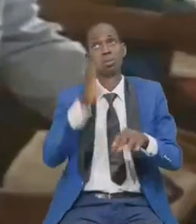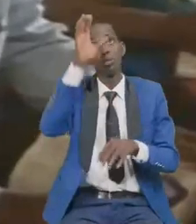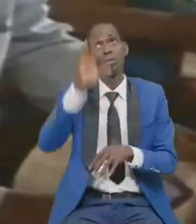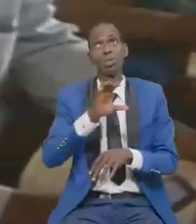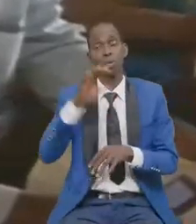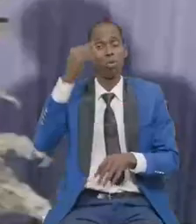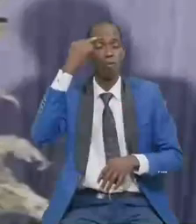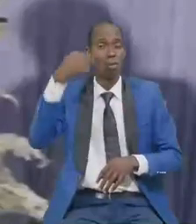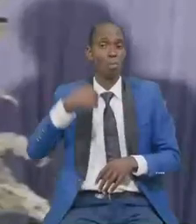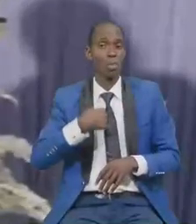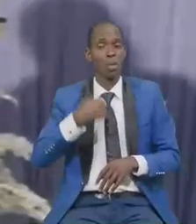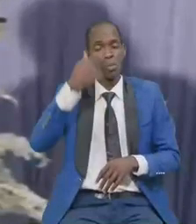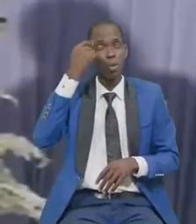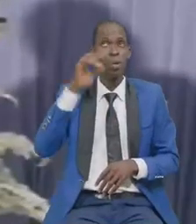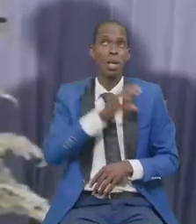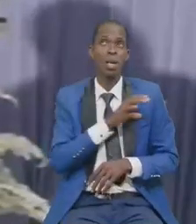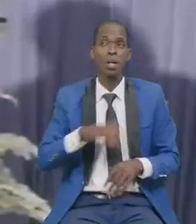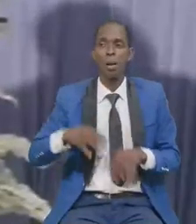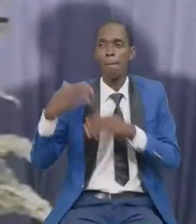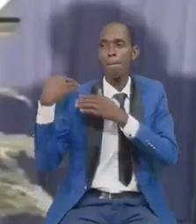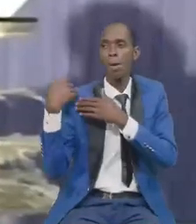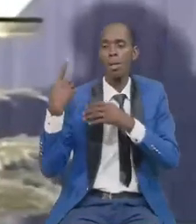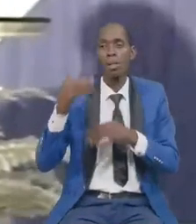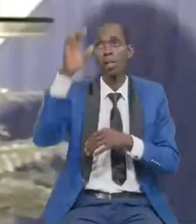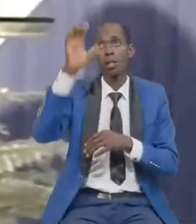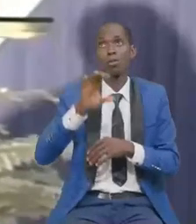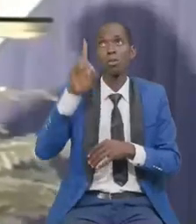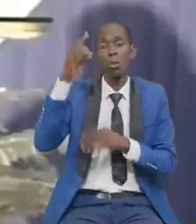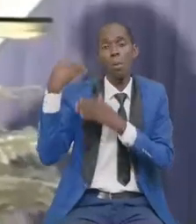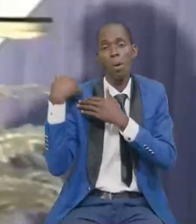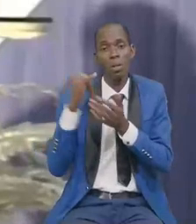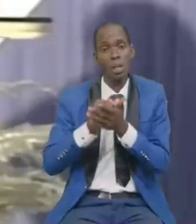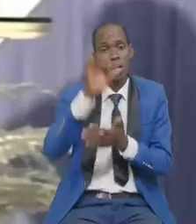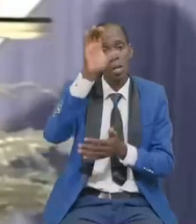Christ a porté la croix. Il a porté la croix pour toi.